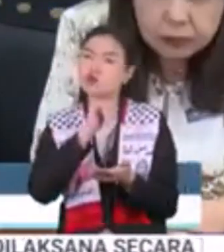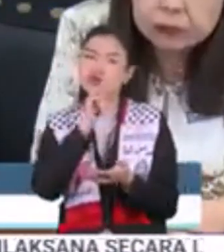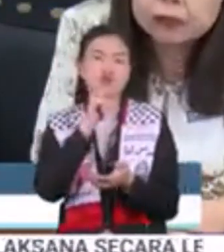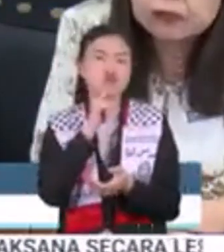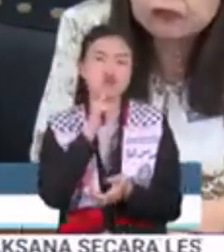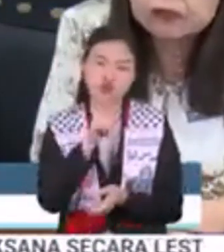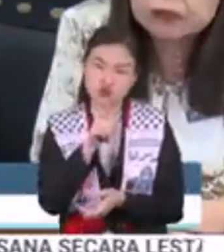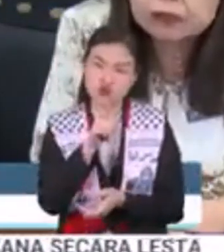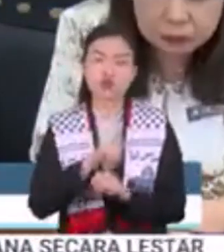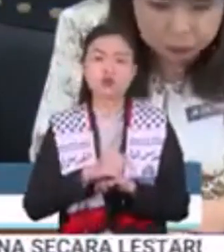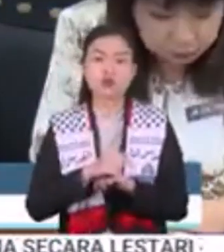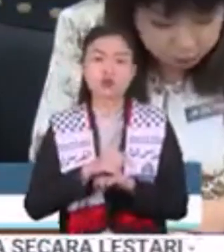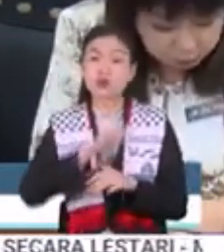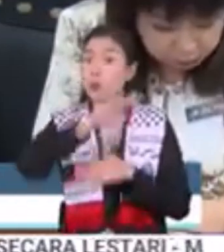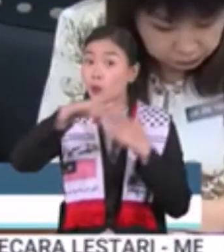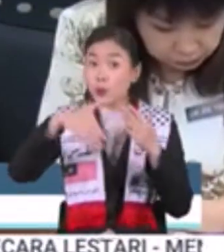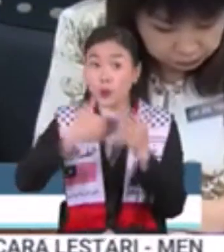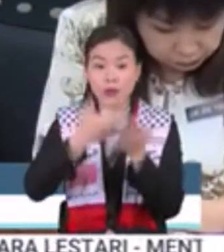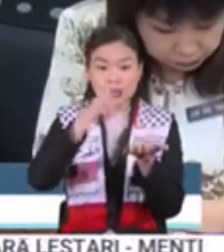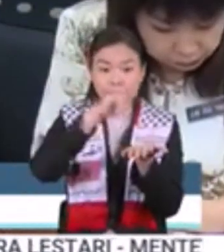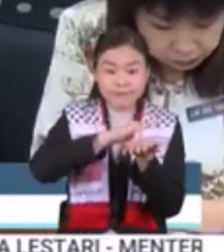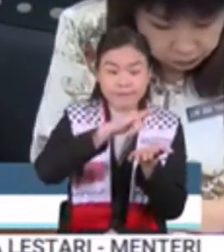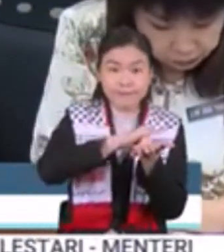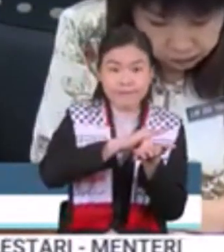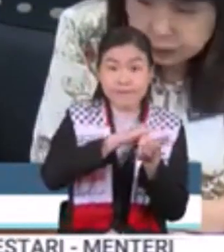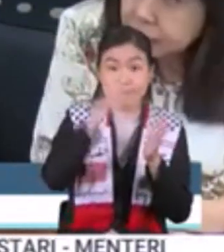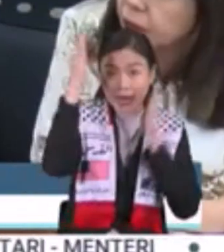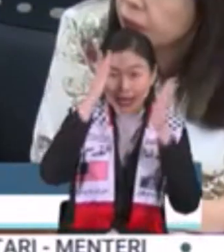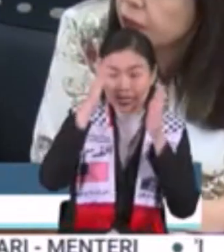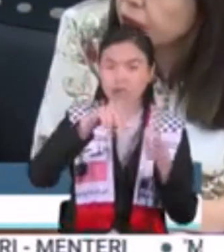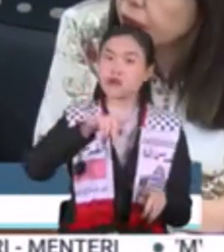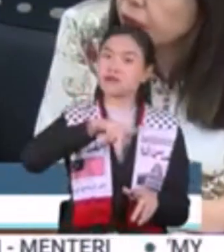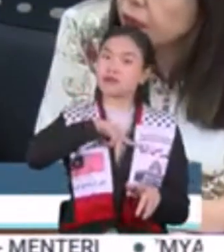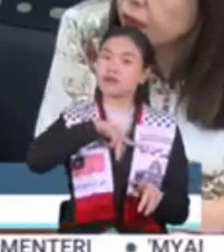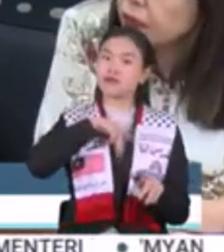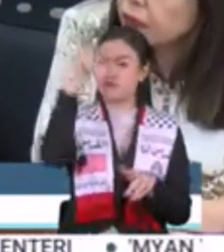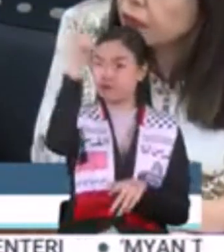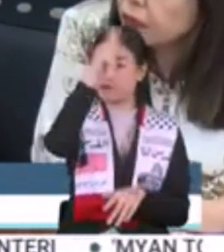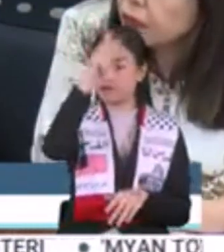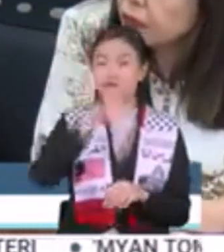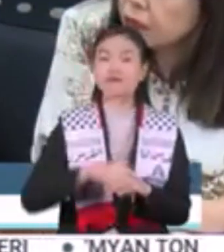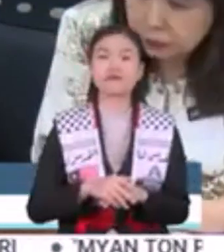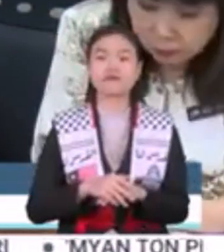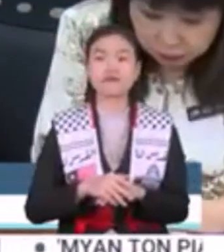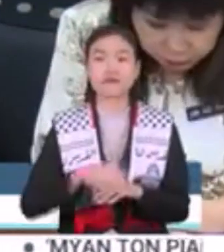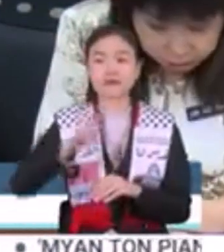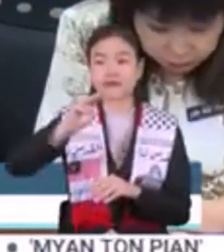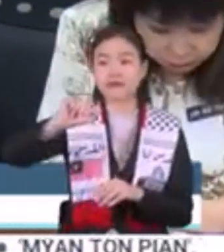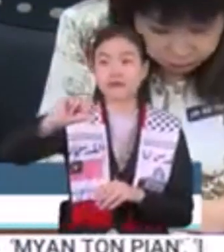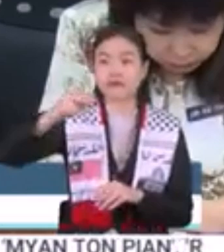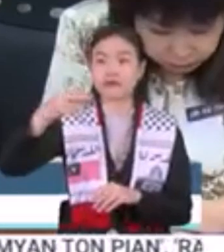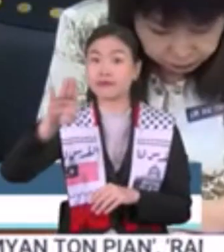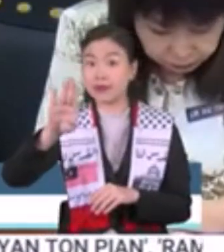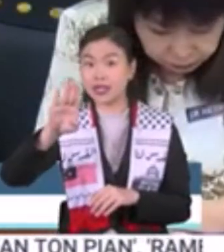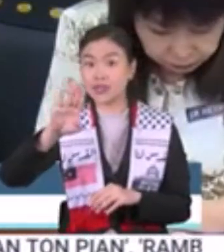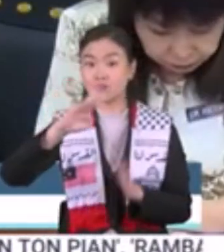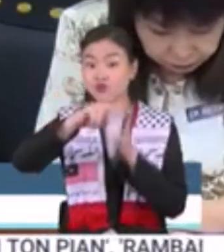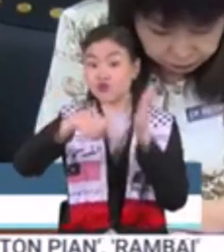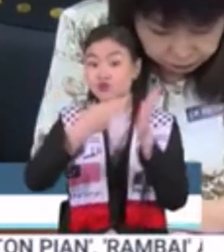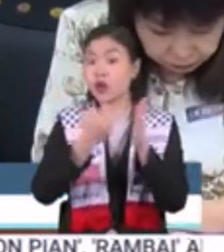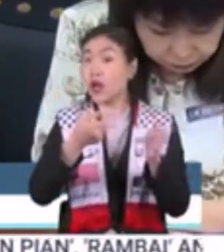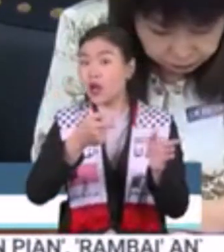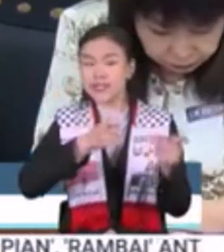sekali. Semua lapangan terbang negara kekal milik kerajaan. Sementara MAHB berperanan